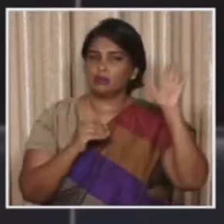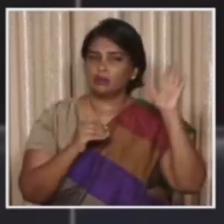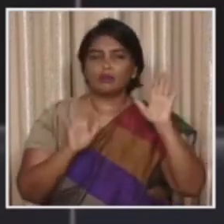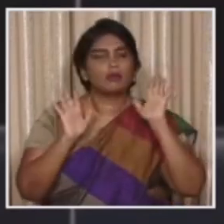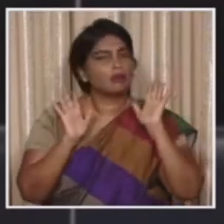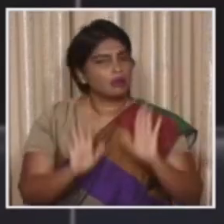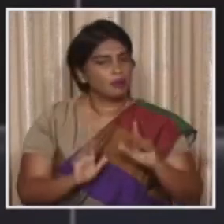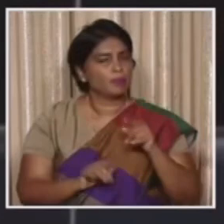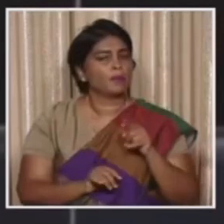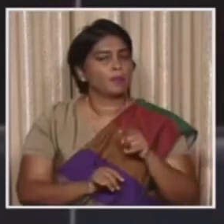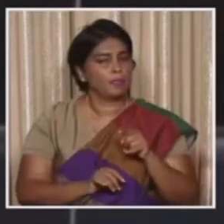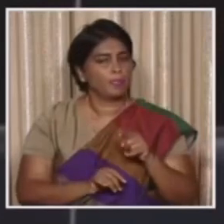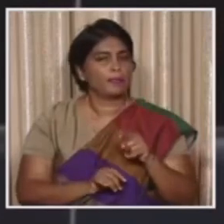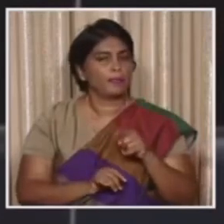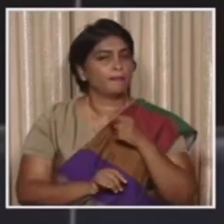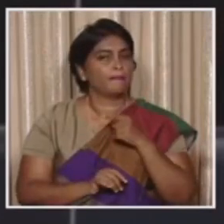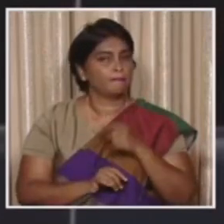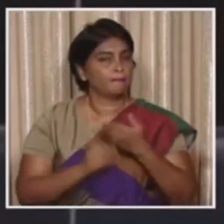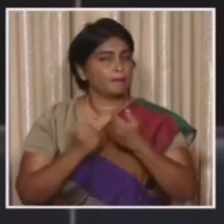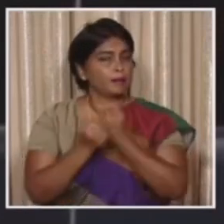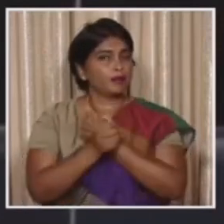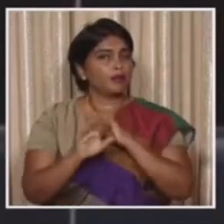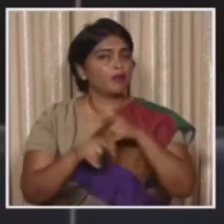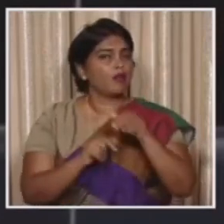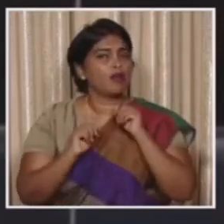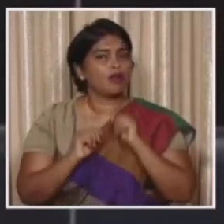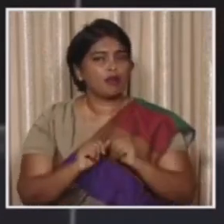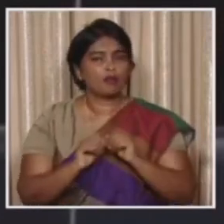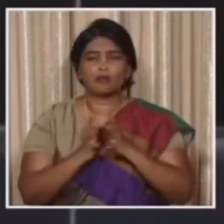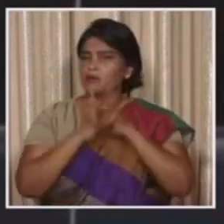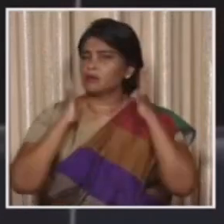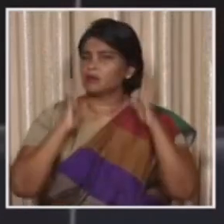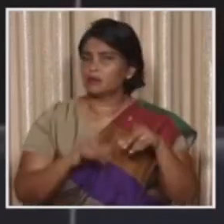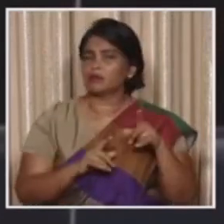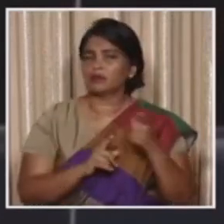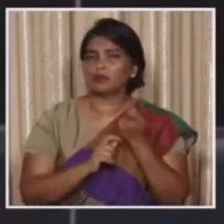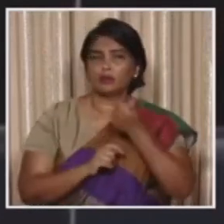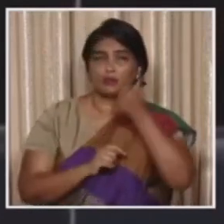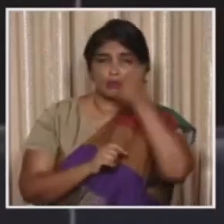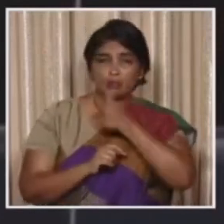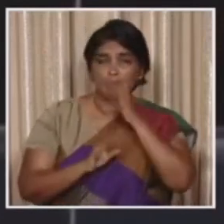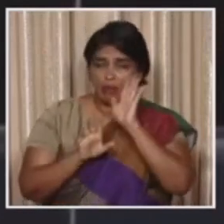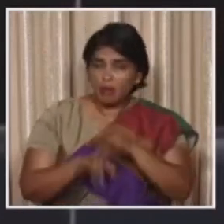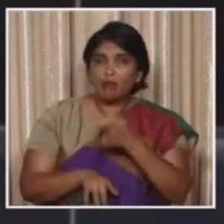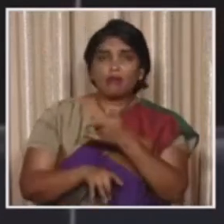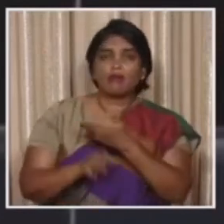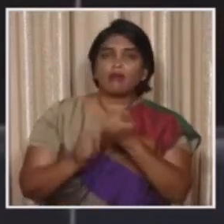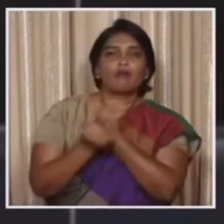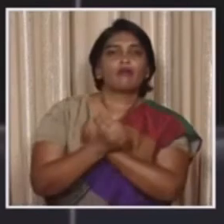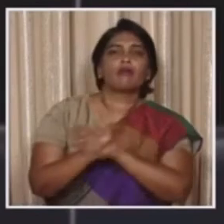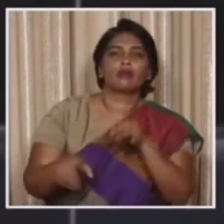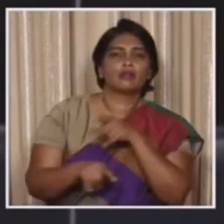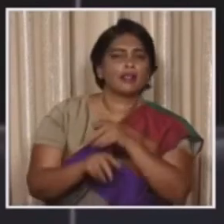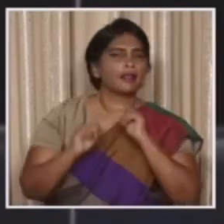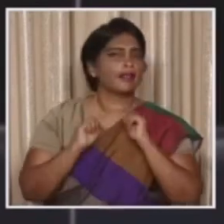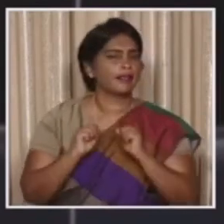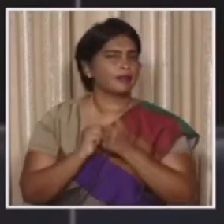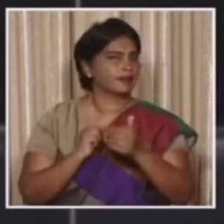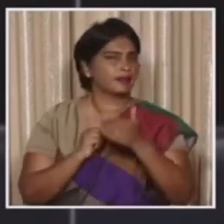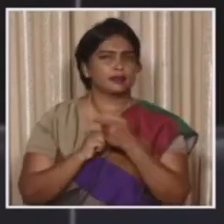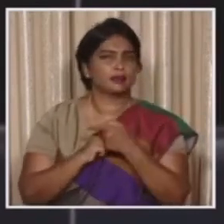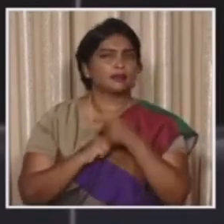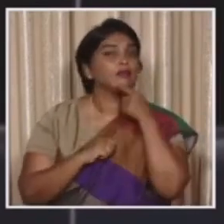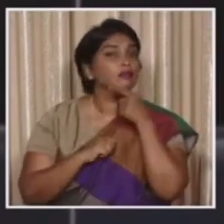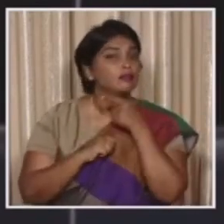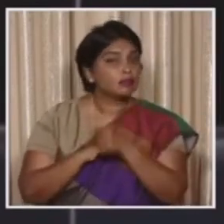නමුත් ඒතකොට ඉවත් කරන්නේ කොහොමද මේ වගේ විශාල මුදල් වංචාවක් තිබෙන අය? ඇයි එහෙම කළේ? ඇයි